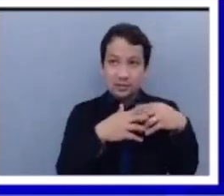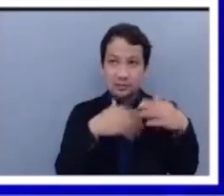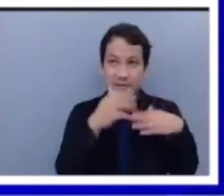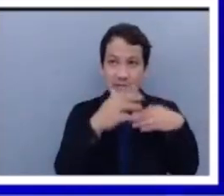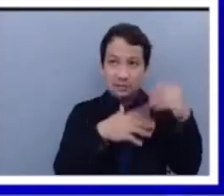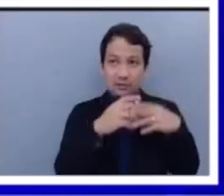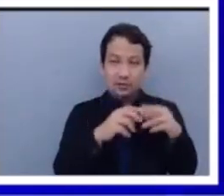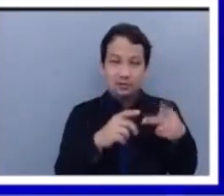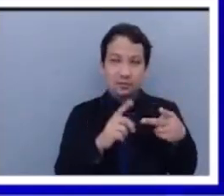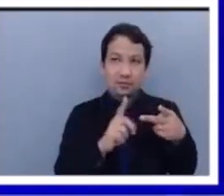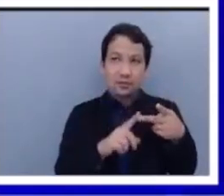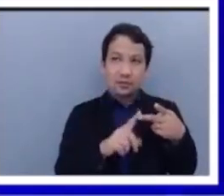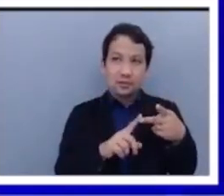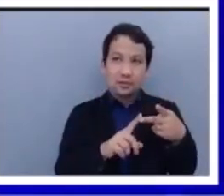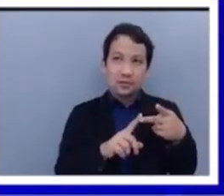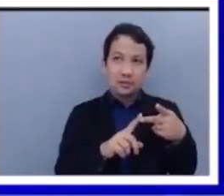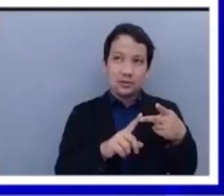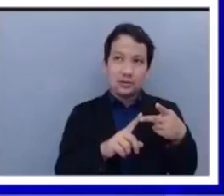sinight mo,